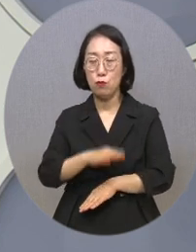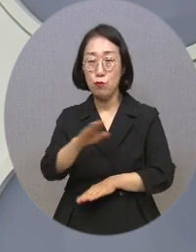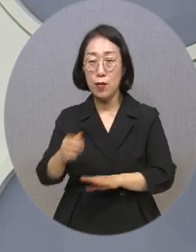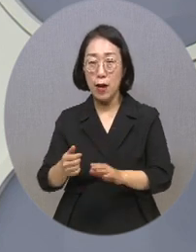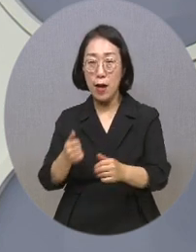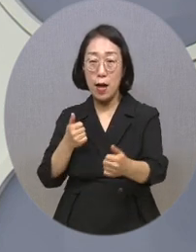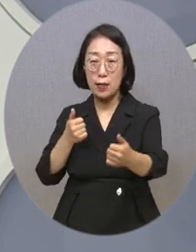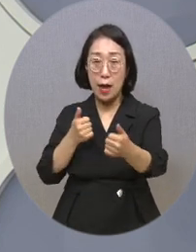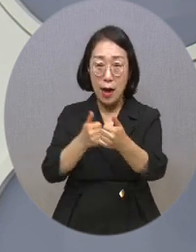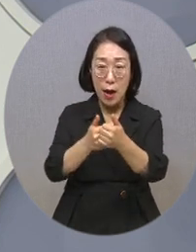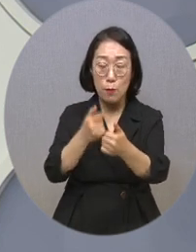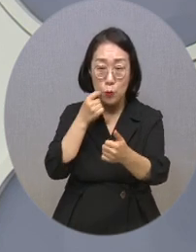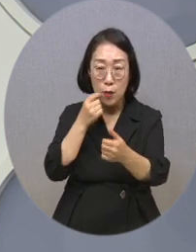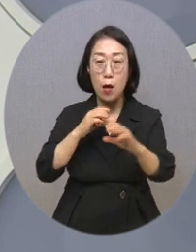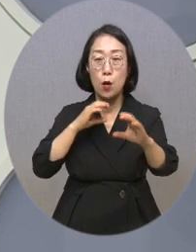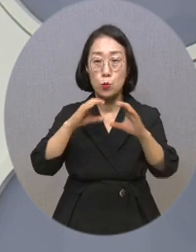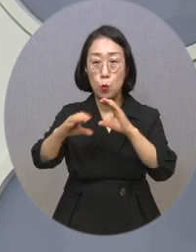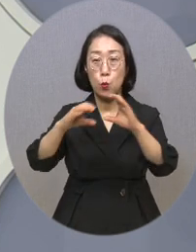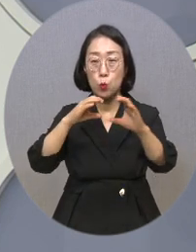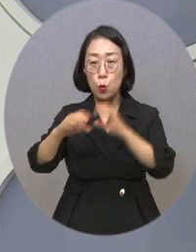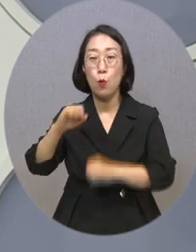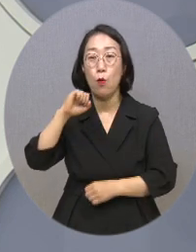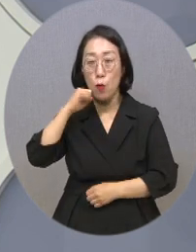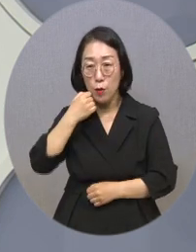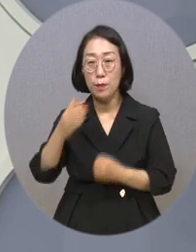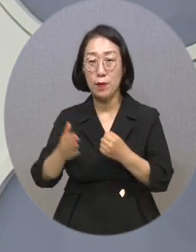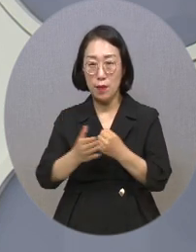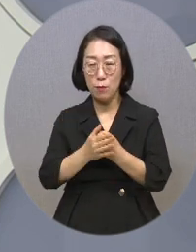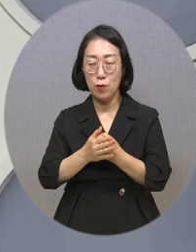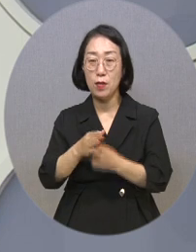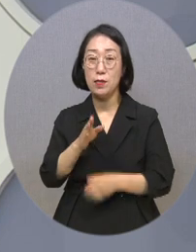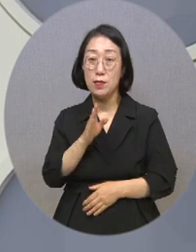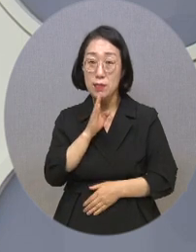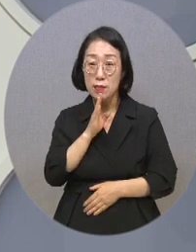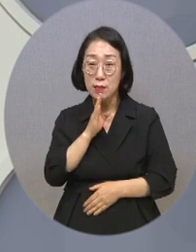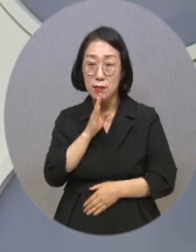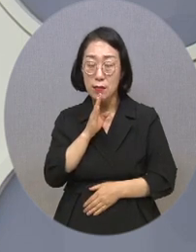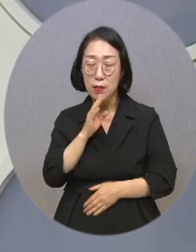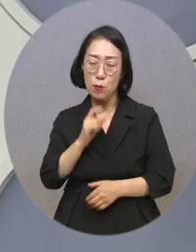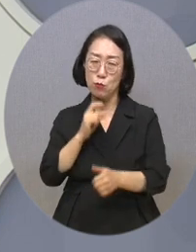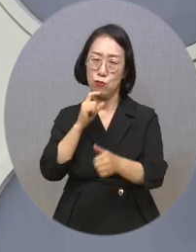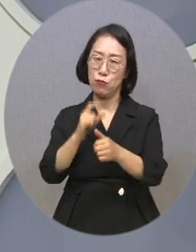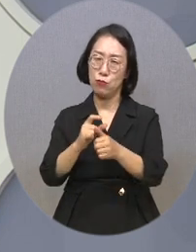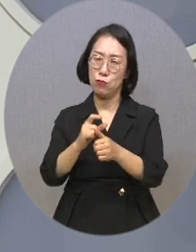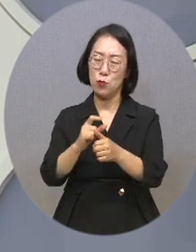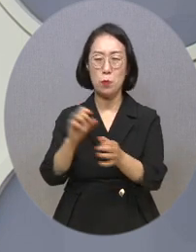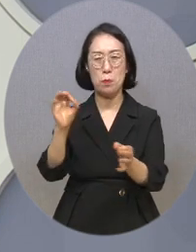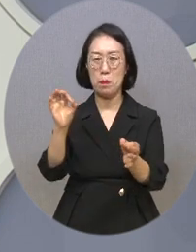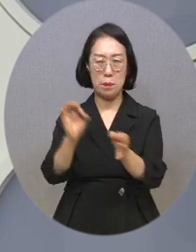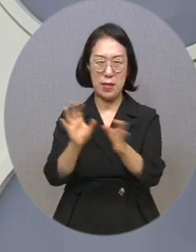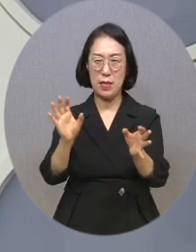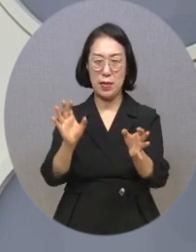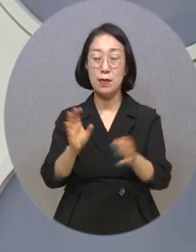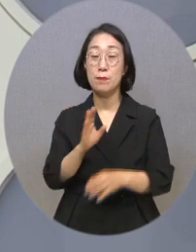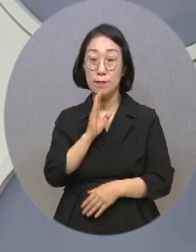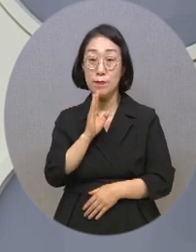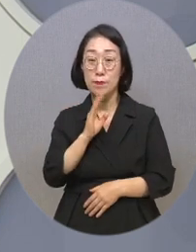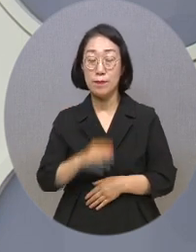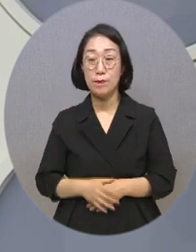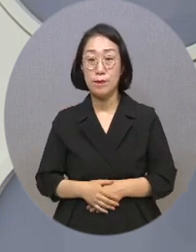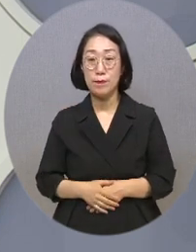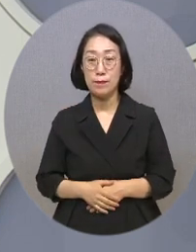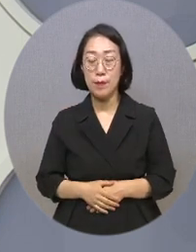못해서 소통하지 못한다고 생각하기 때문에 제대로 된 명칭이라고 보기엔 좀 어려웠습니다. 그래서